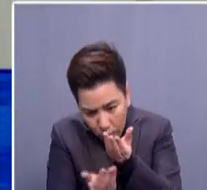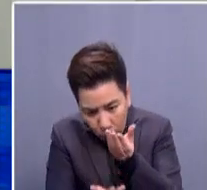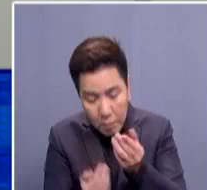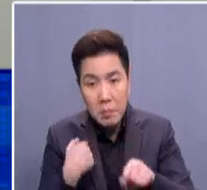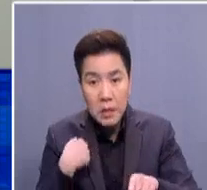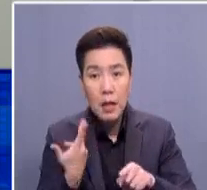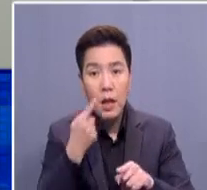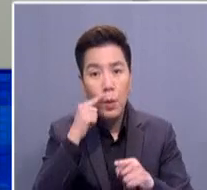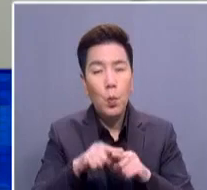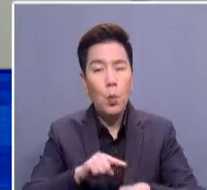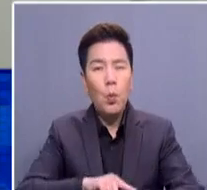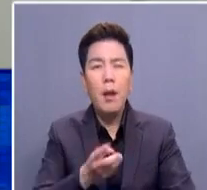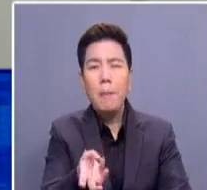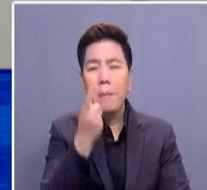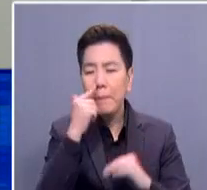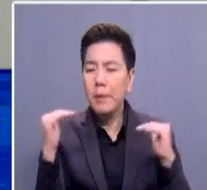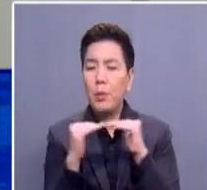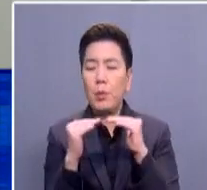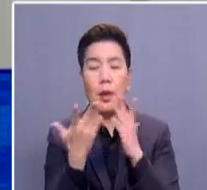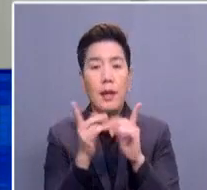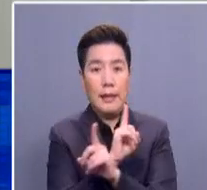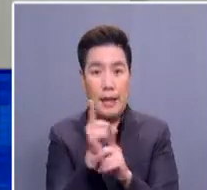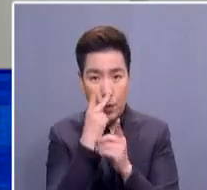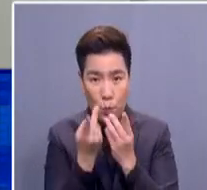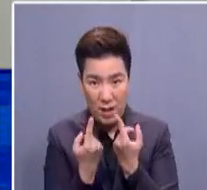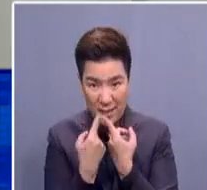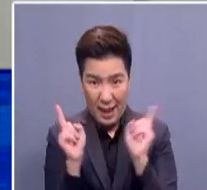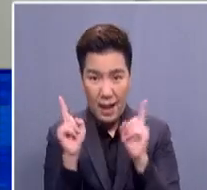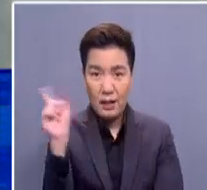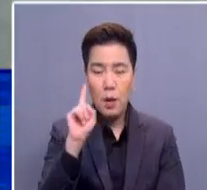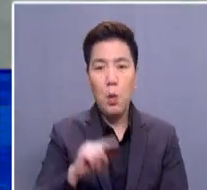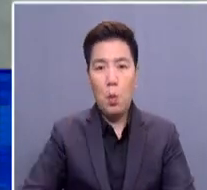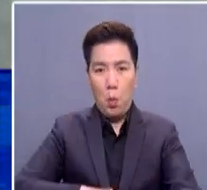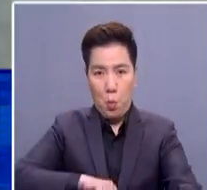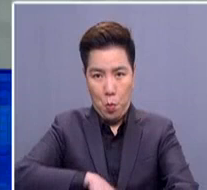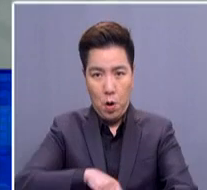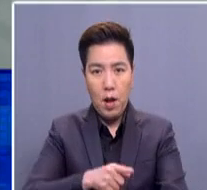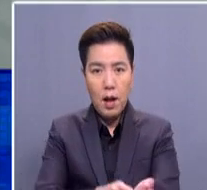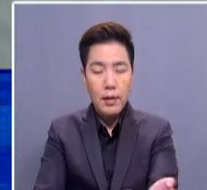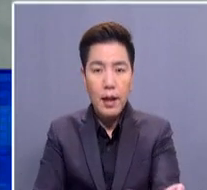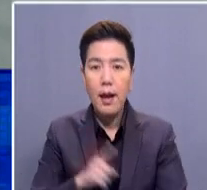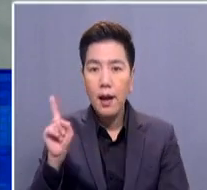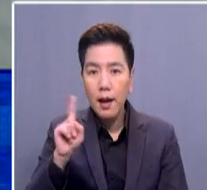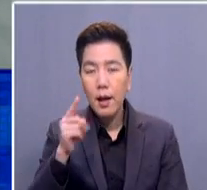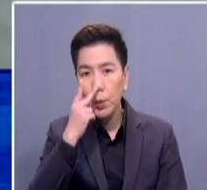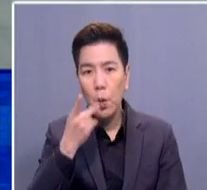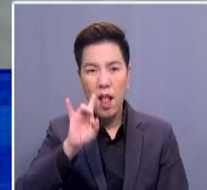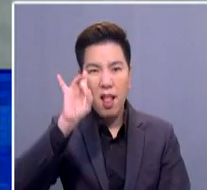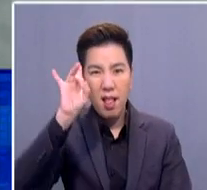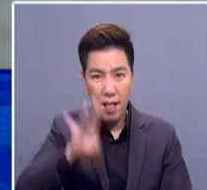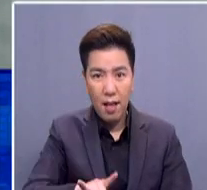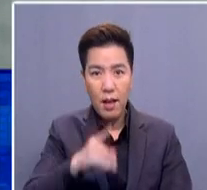วัคซีนตรงนี้ใช้เวลาไม่แตกต่างกันมากนักแต่ในส่วนที่แตกต่างกันอาจใช้เวลานานคือการตรวจความ